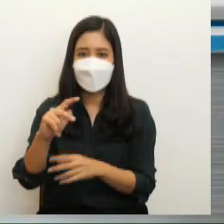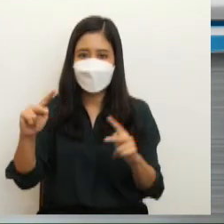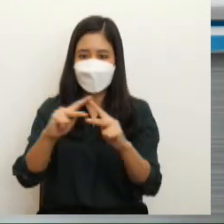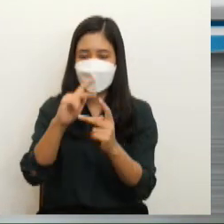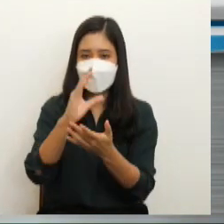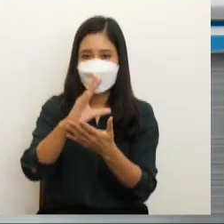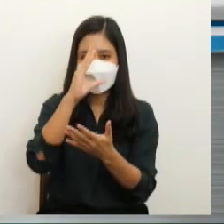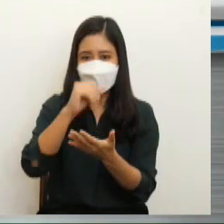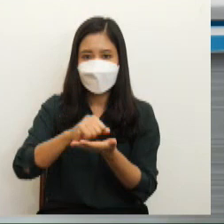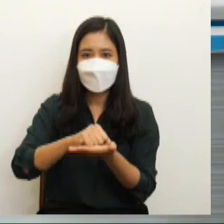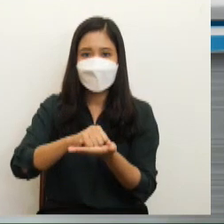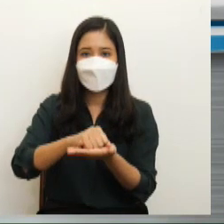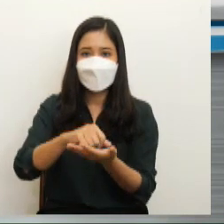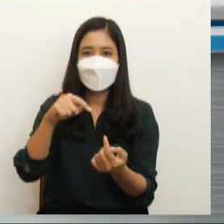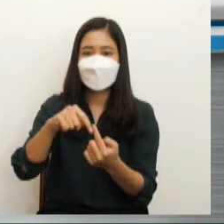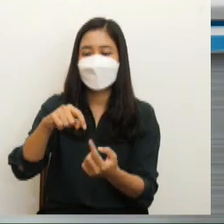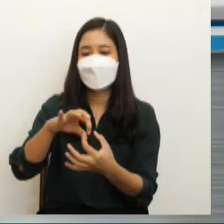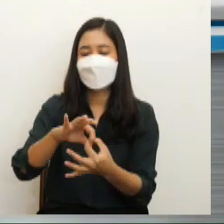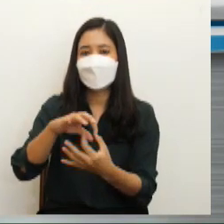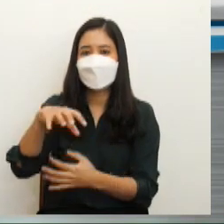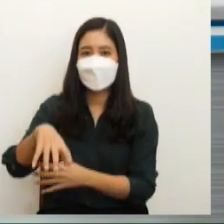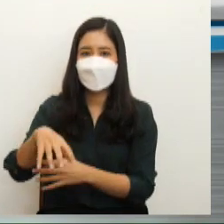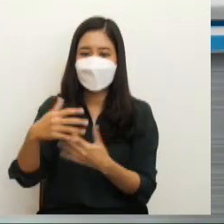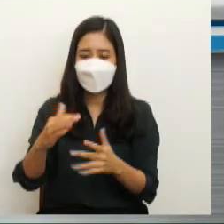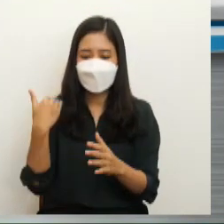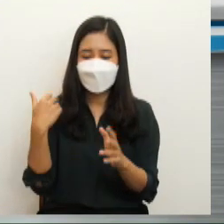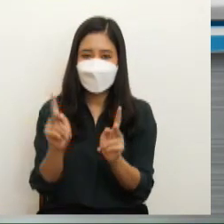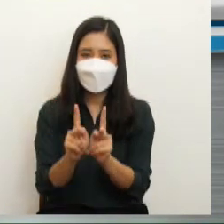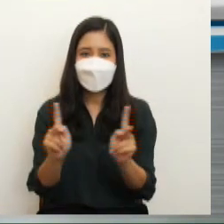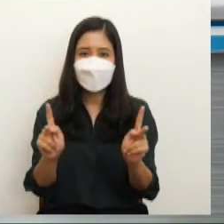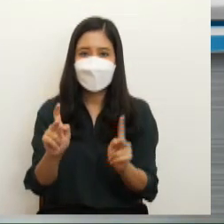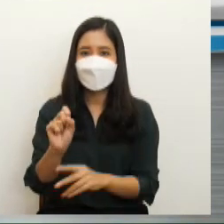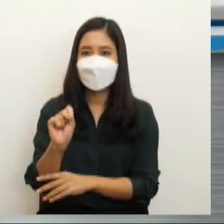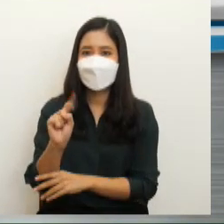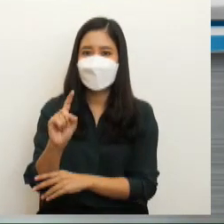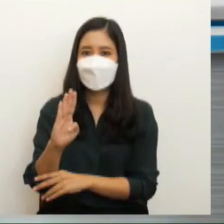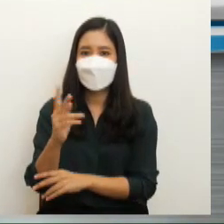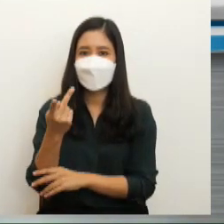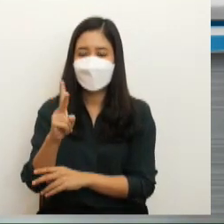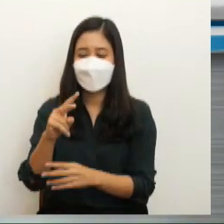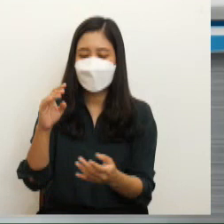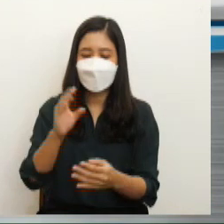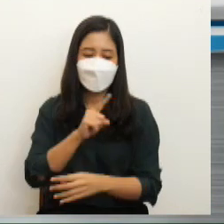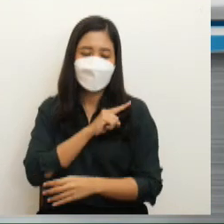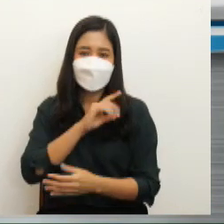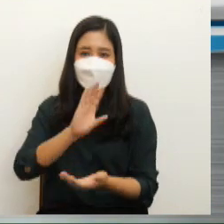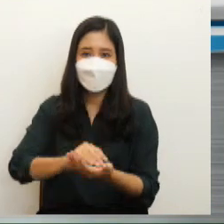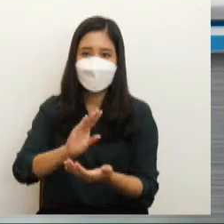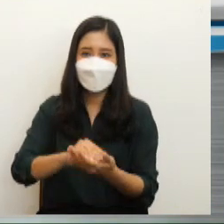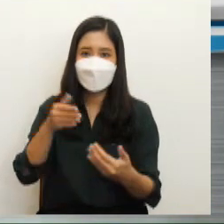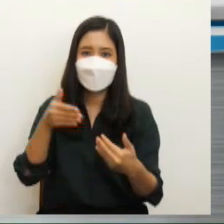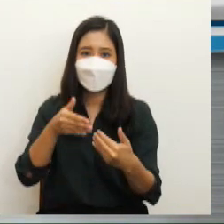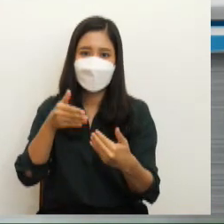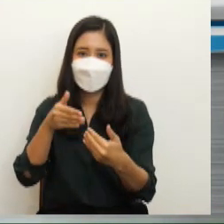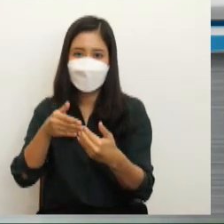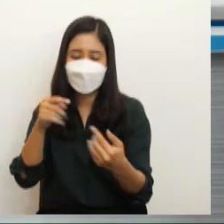ะคะแล้วก็อีกท่านหนึ่งนะคะเป็นคณะกรรมการของสบคสทซึ่งรับผิดชอบเรื่องนี้โดยตรงเช่นกันค่ะในเรื่องของการเยียวย